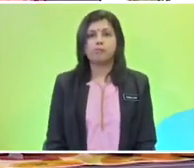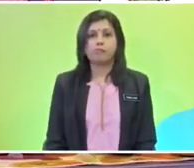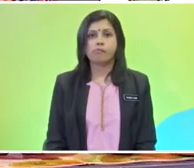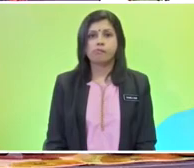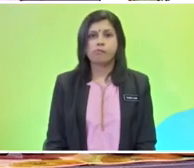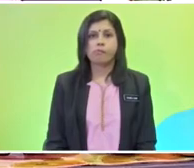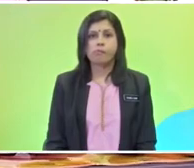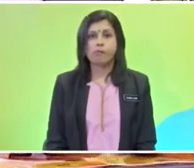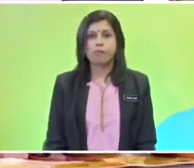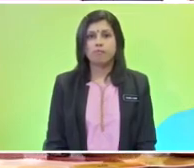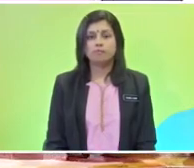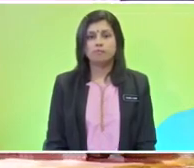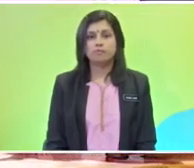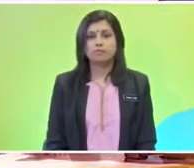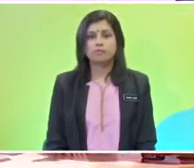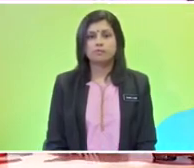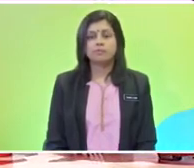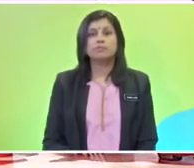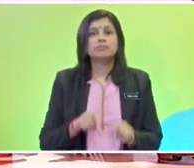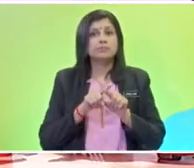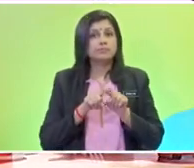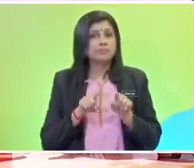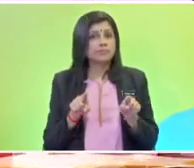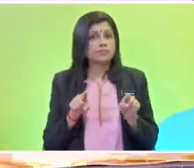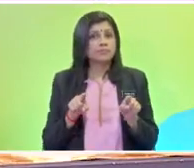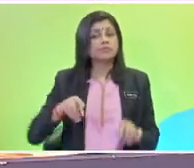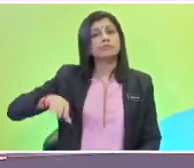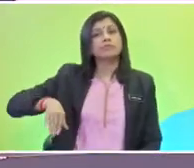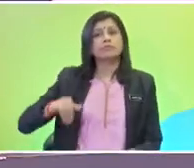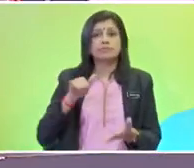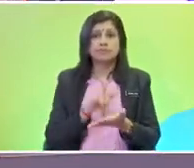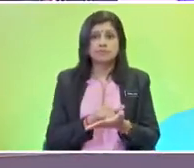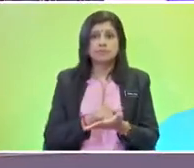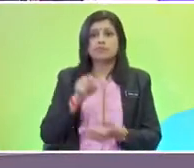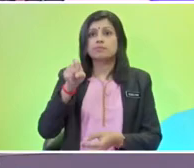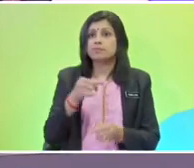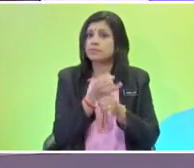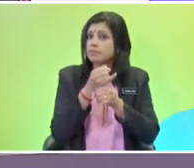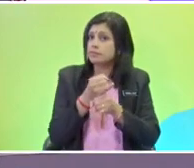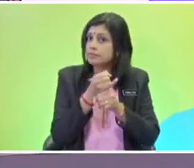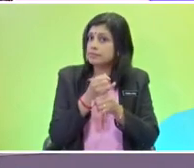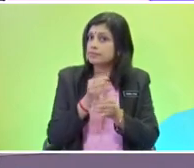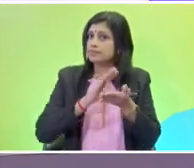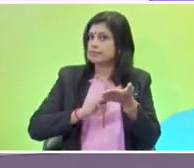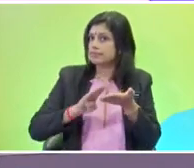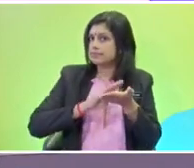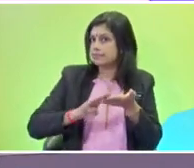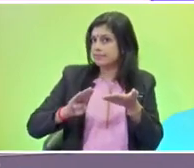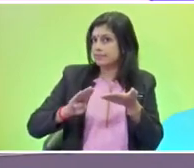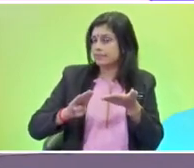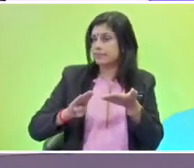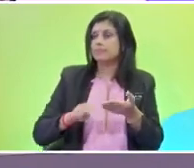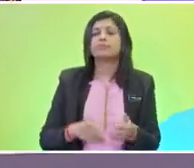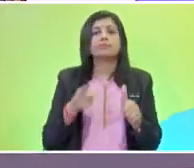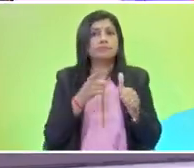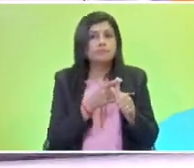tu, Din, kita kena jaga kebersihan. Sebelum kita buat, pastikan kita dah basuh